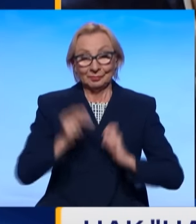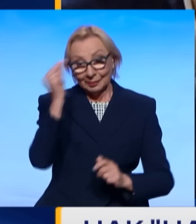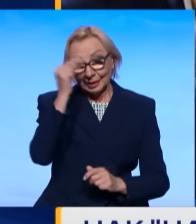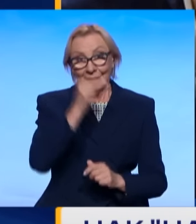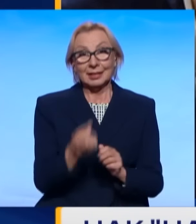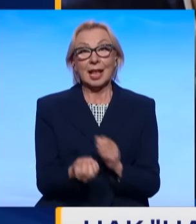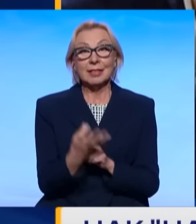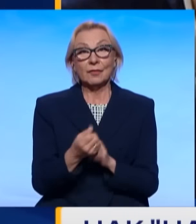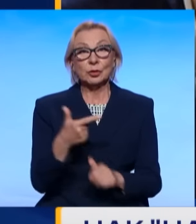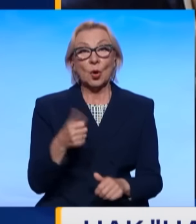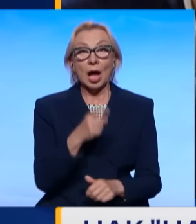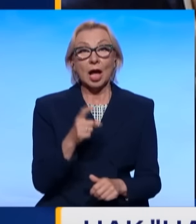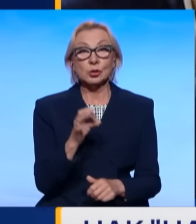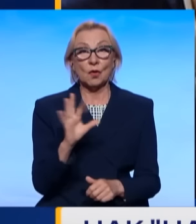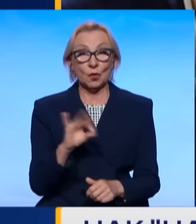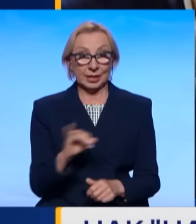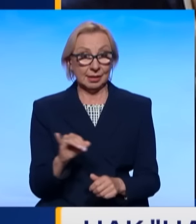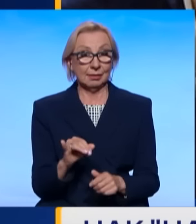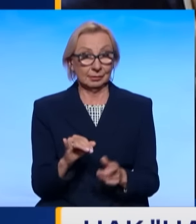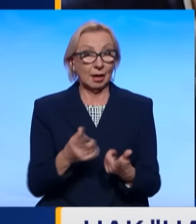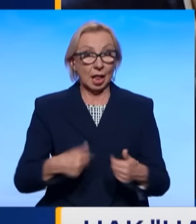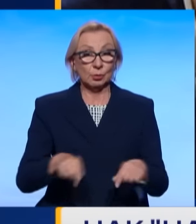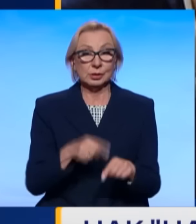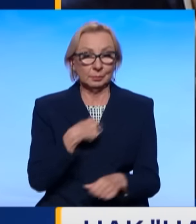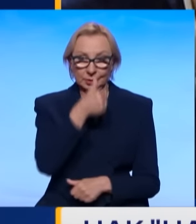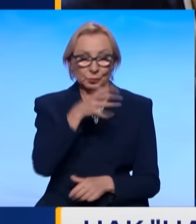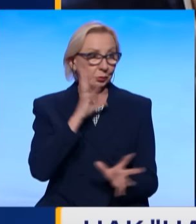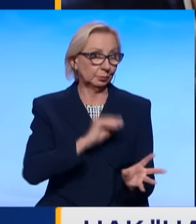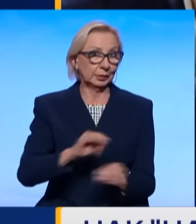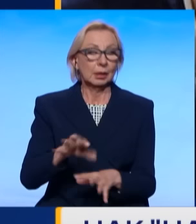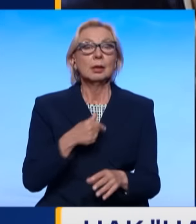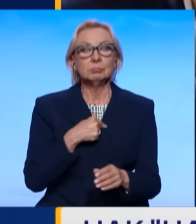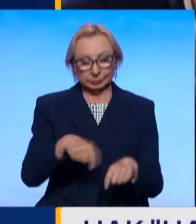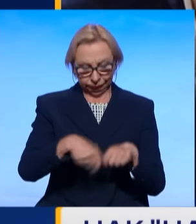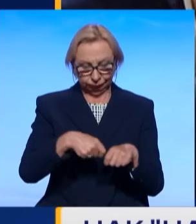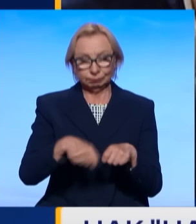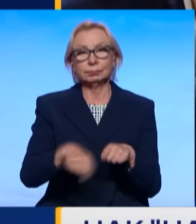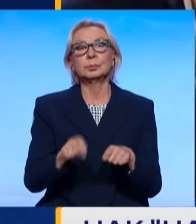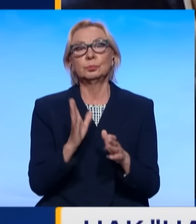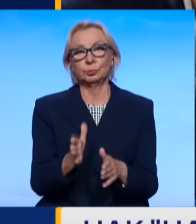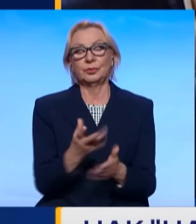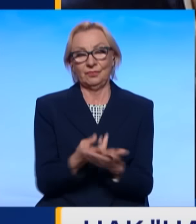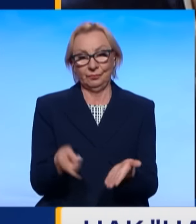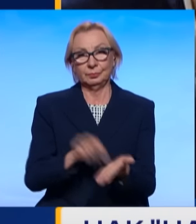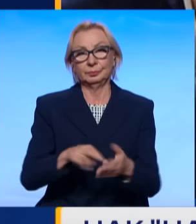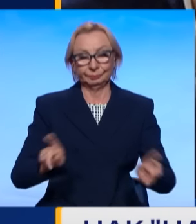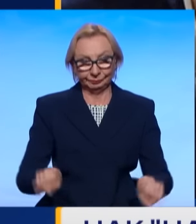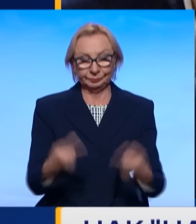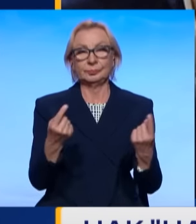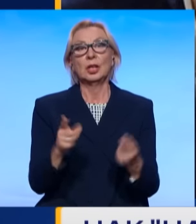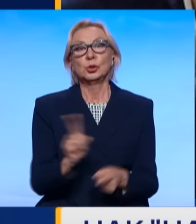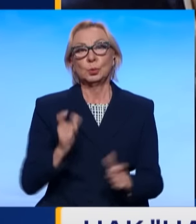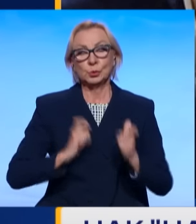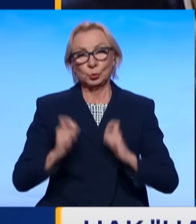нафтогазової галузі. Тож ми не можемо залишитися осторонь. Ми профінансуємо відновлювальні роботи, щоб студенти могли